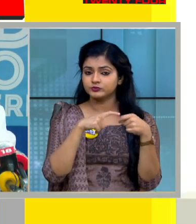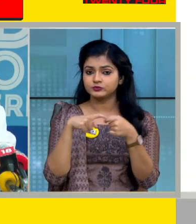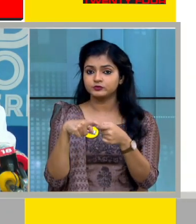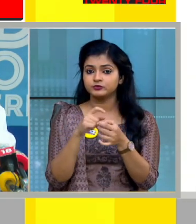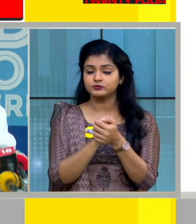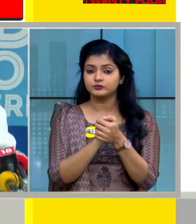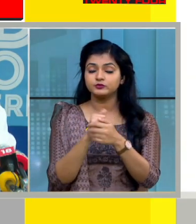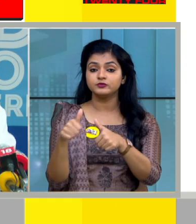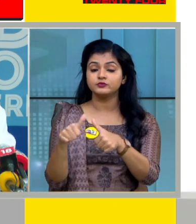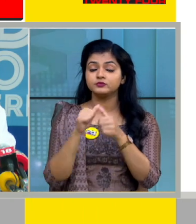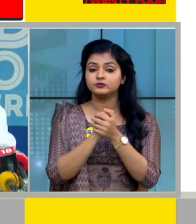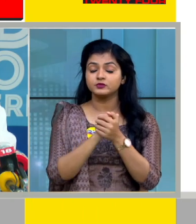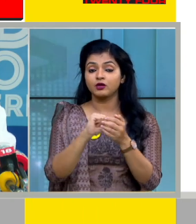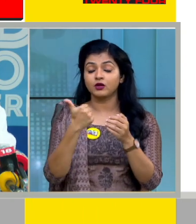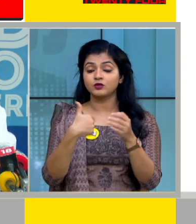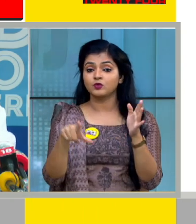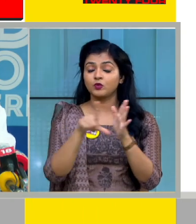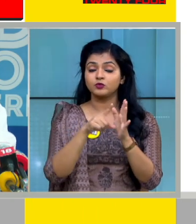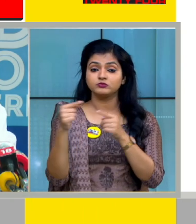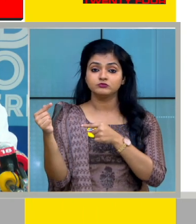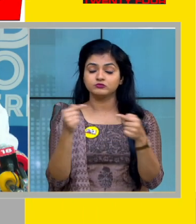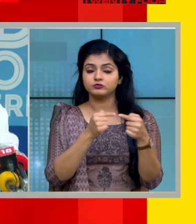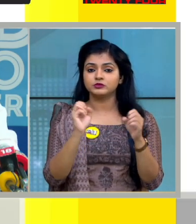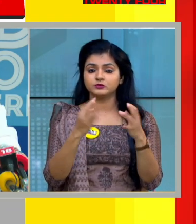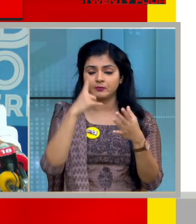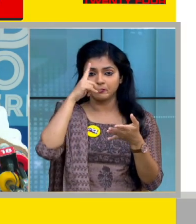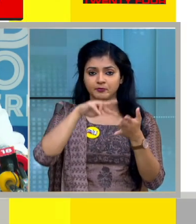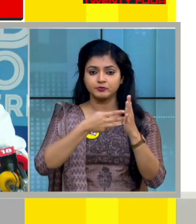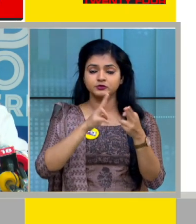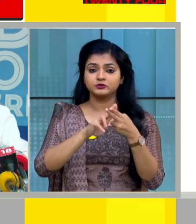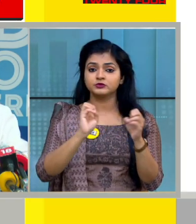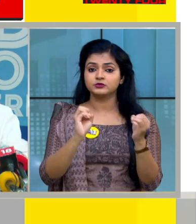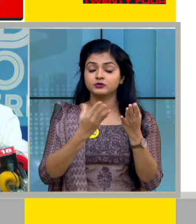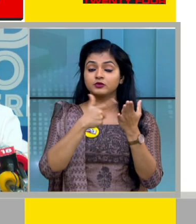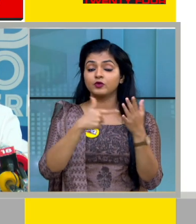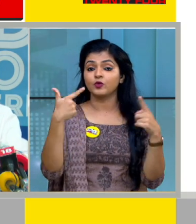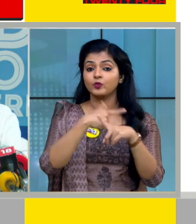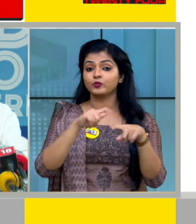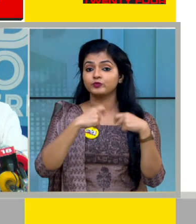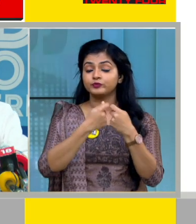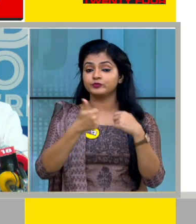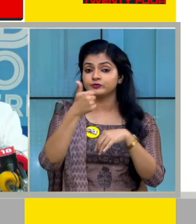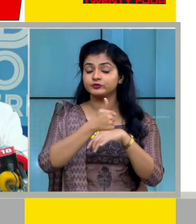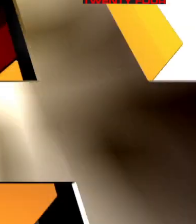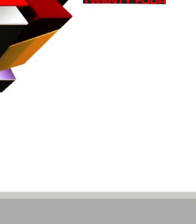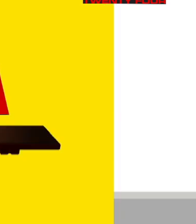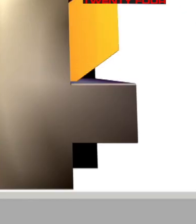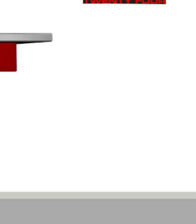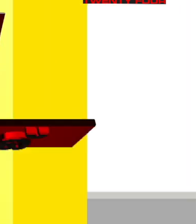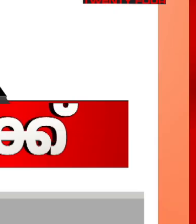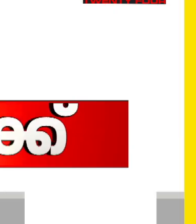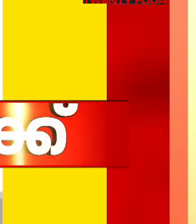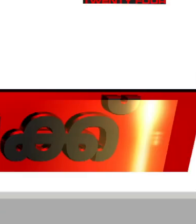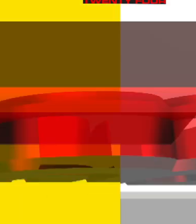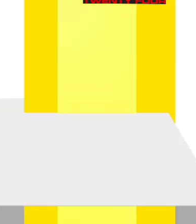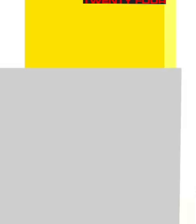ഗോകുൽ, മറ്റൊരു നിയമ പോരാട്ടത്തിനുകൂടി തയ്യാറെടുക്കുന്നു എന്നുള്ളതാണ് പ്രതിപക്ഷ നേതാവ് ഇന്ന് വ്യക്തമാക്കിയത്. കാരണം KFCക്കുണ്ടായ